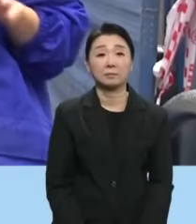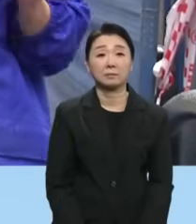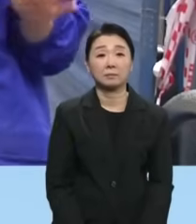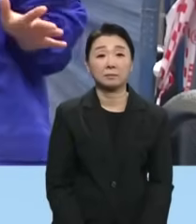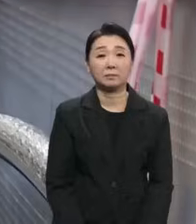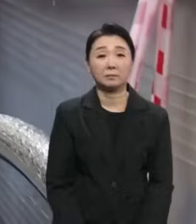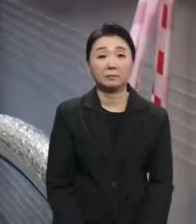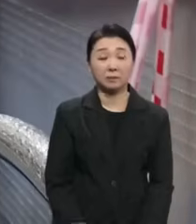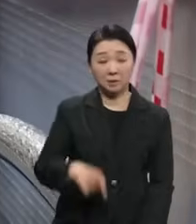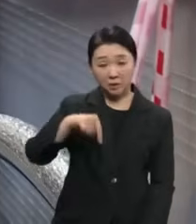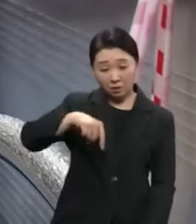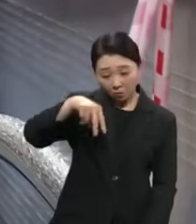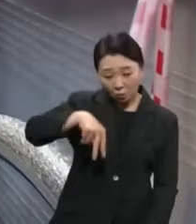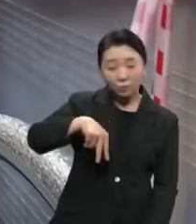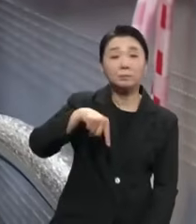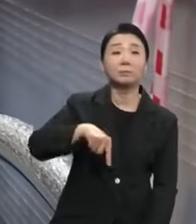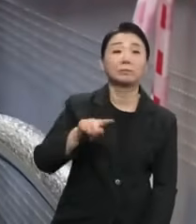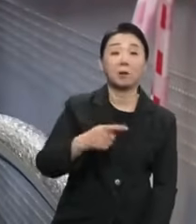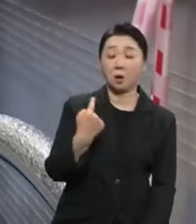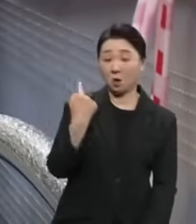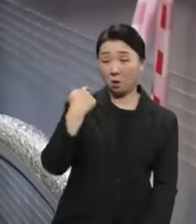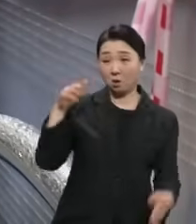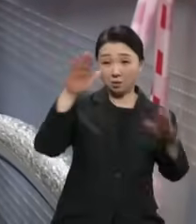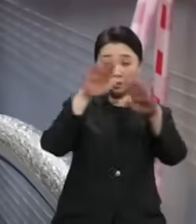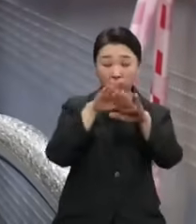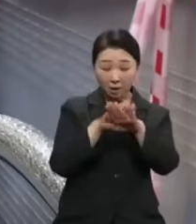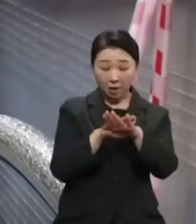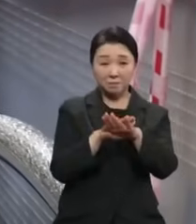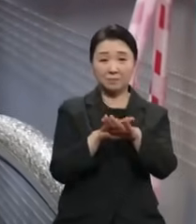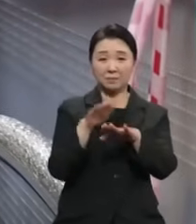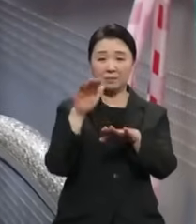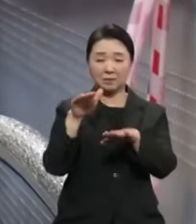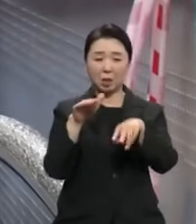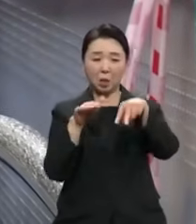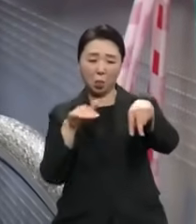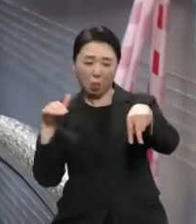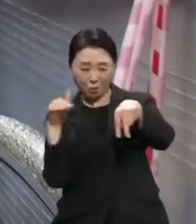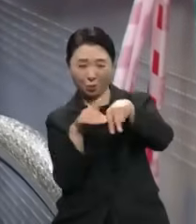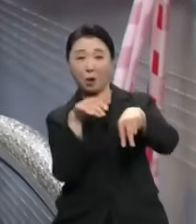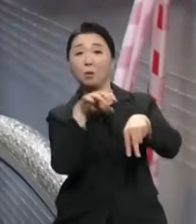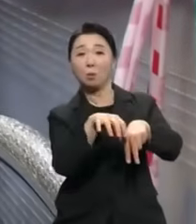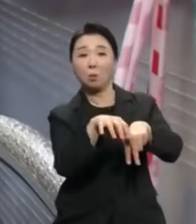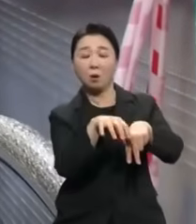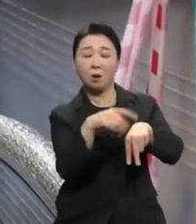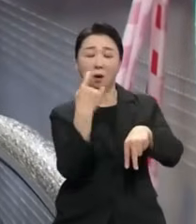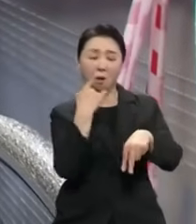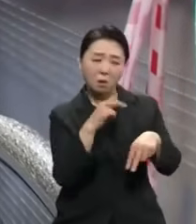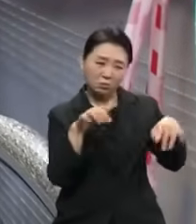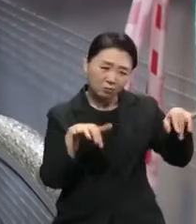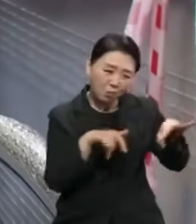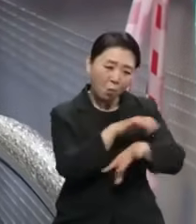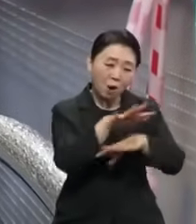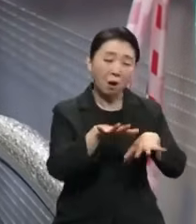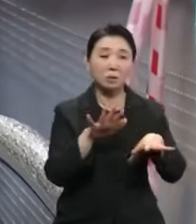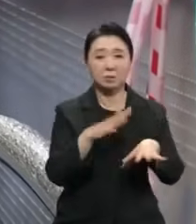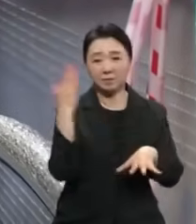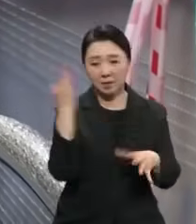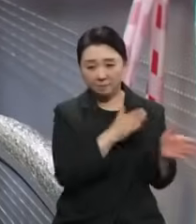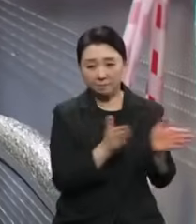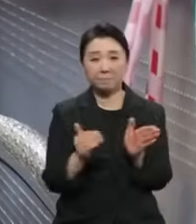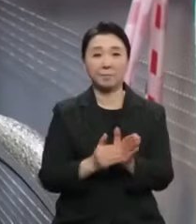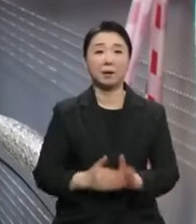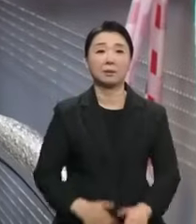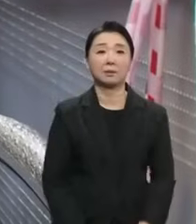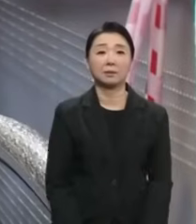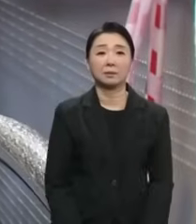네, 제가 서 있는 이곳이 어제 저녁 차량이 덮친 인도입니다. 혼란스럽던 어제와 달리 지금은 매우 깔끔히